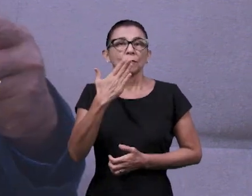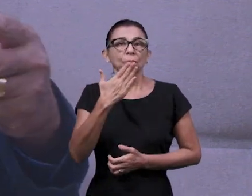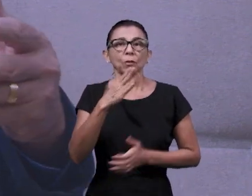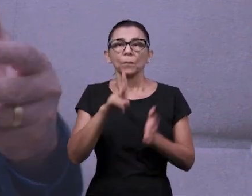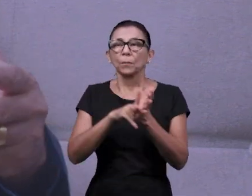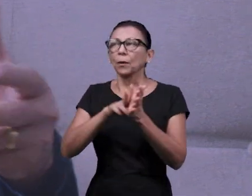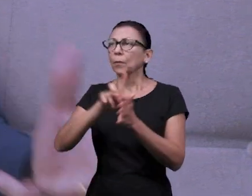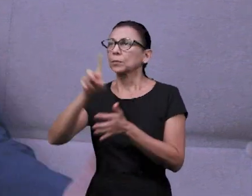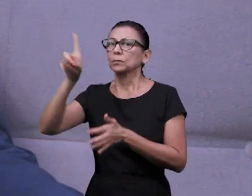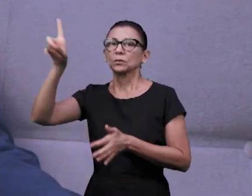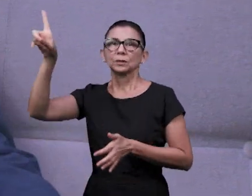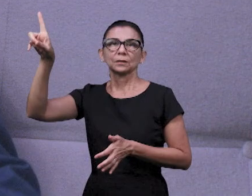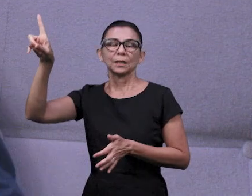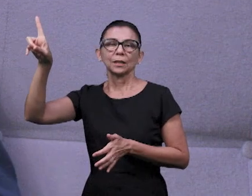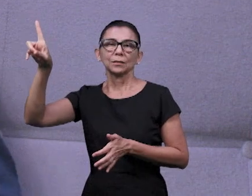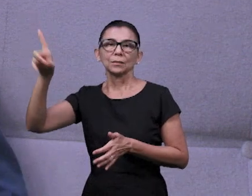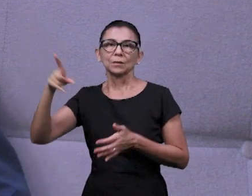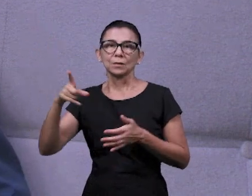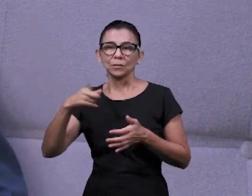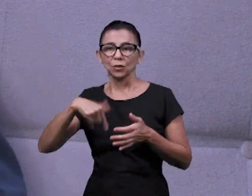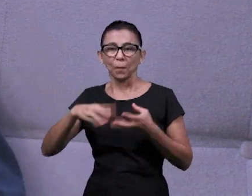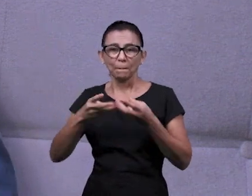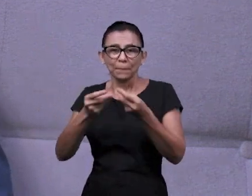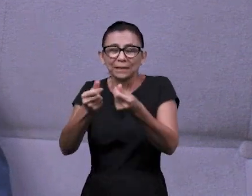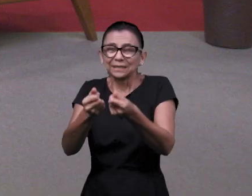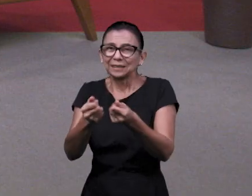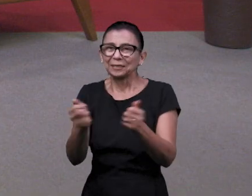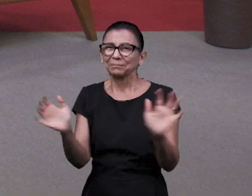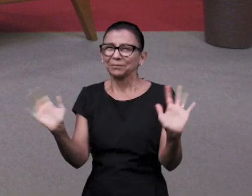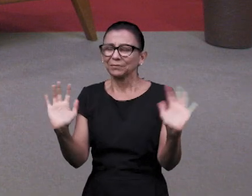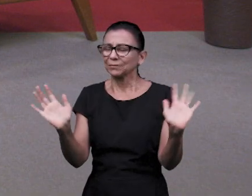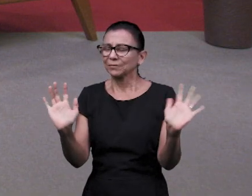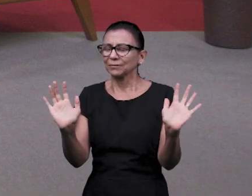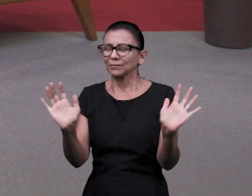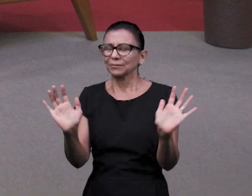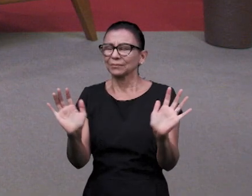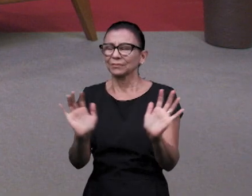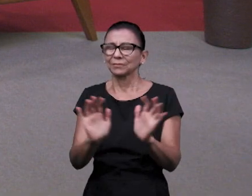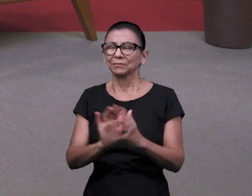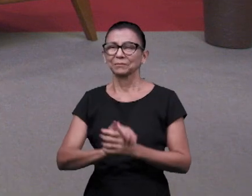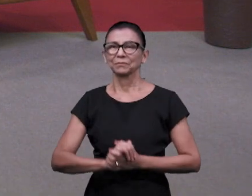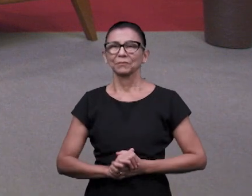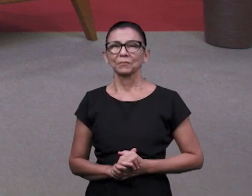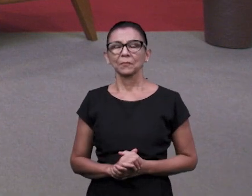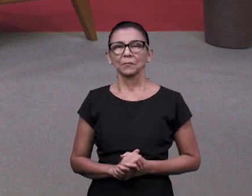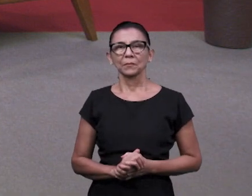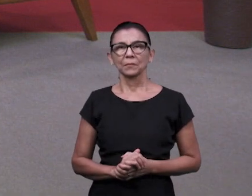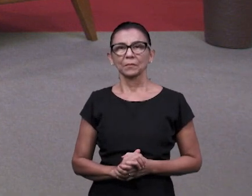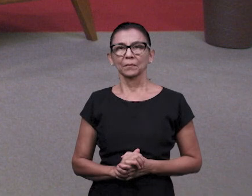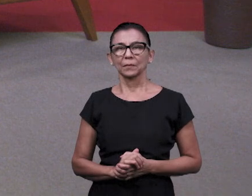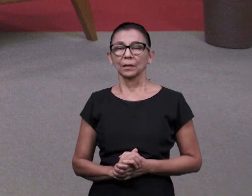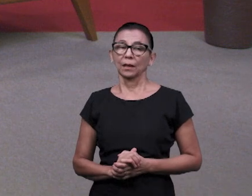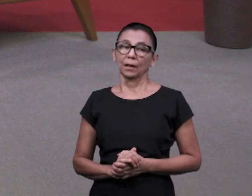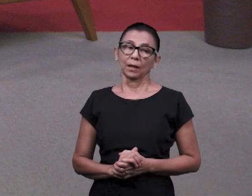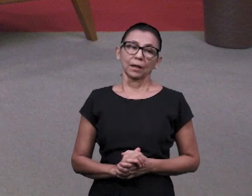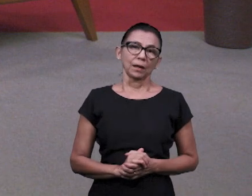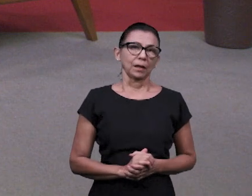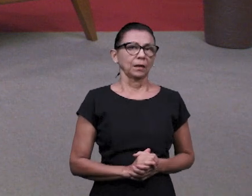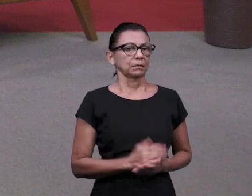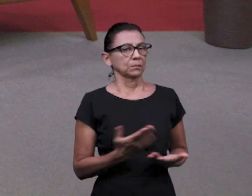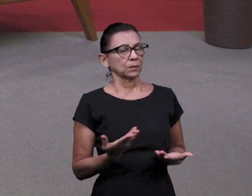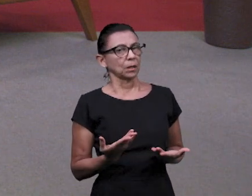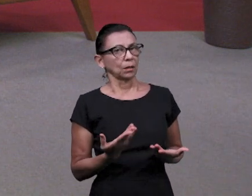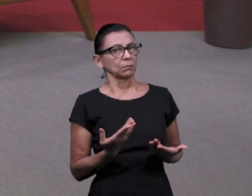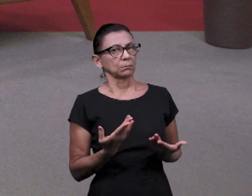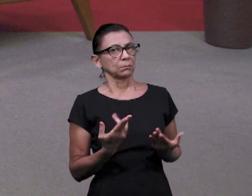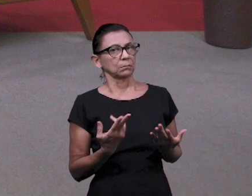Dieu, c'est le rachat immérité. L'homme ne mérite pas. Oui, je pense que en fonction de tout